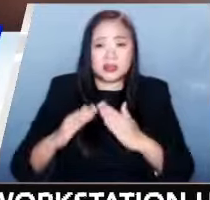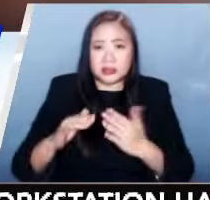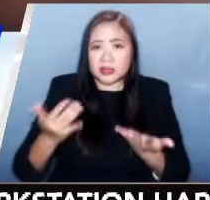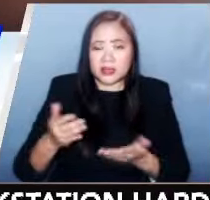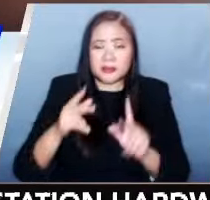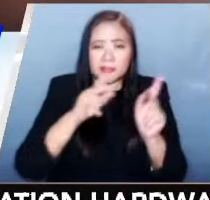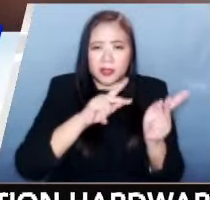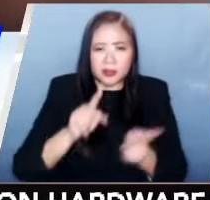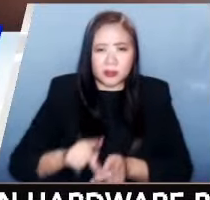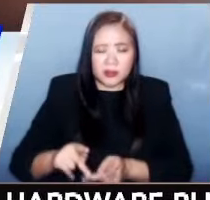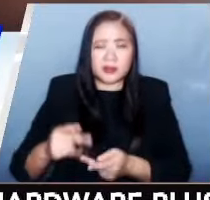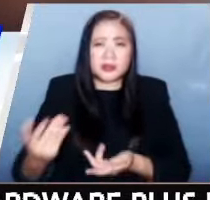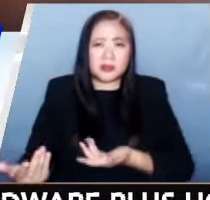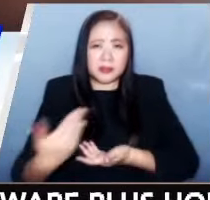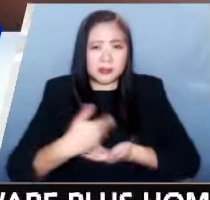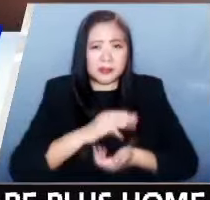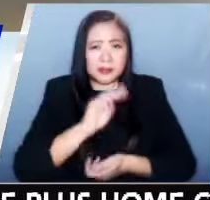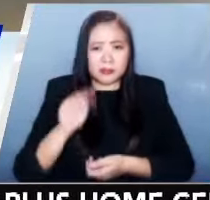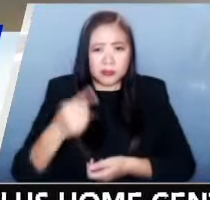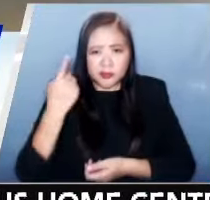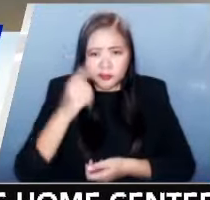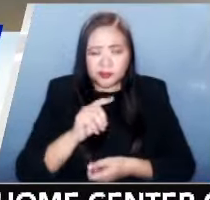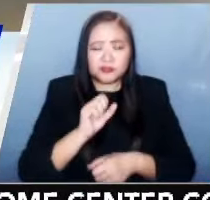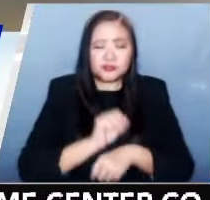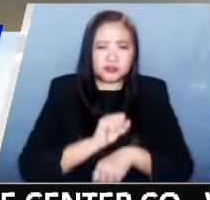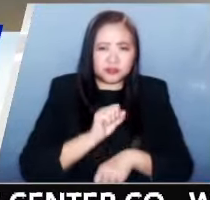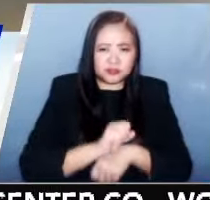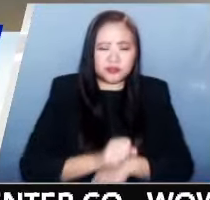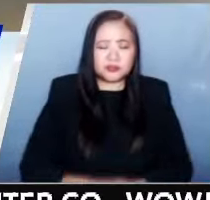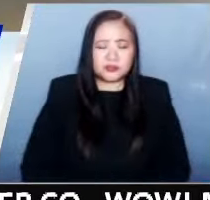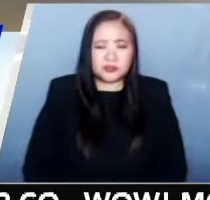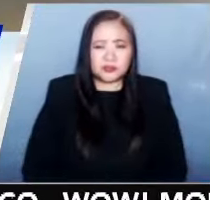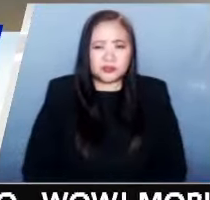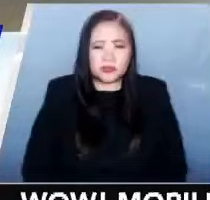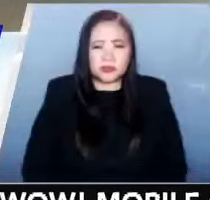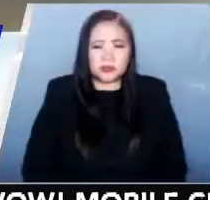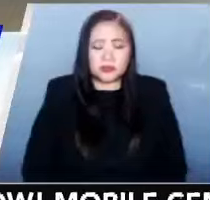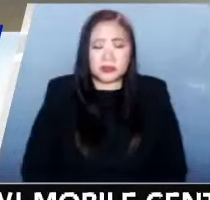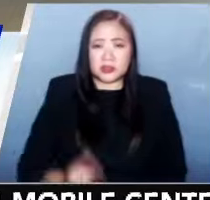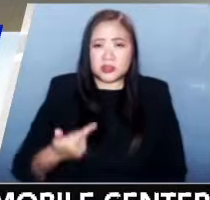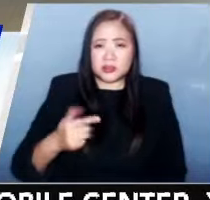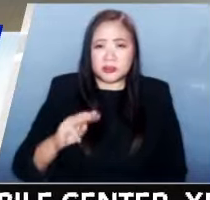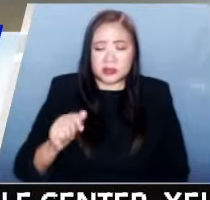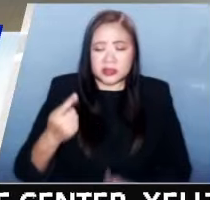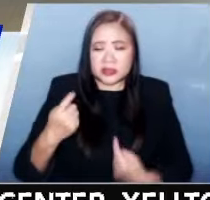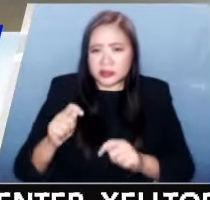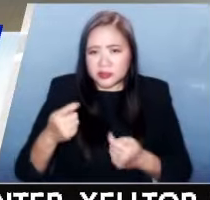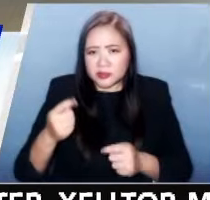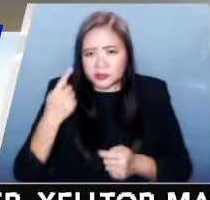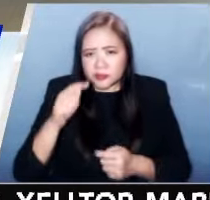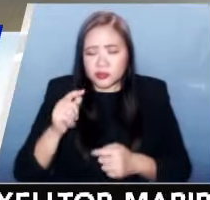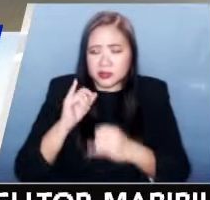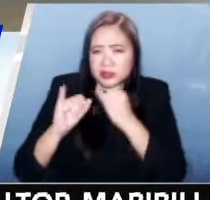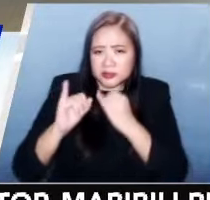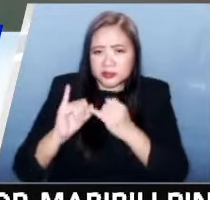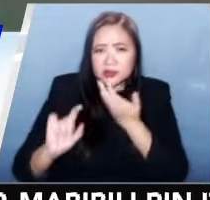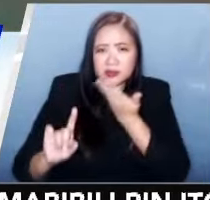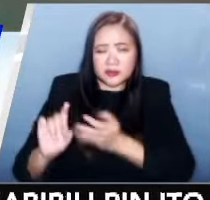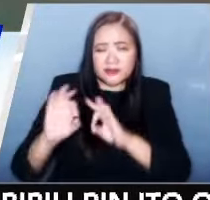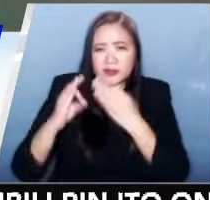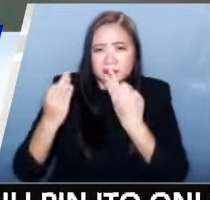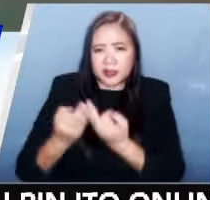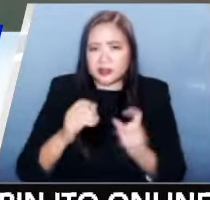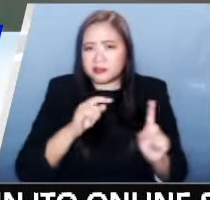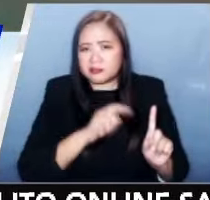lumuwas ng Maynila para maghanap buhay. Sinusubukan pa ng GMA Integrated News na kuna ng pahayag ang kaanak ng biktima.